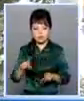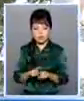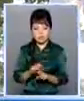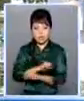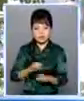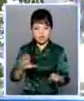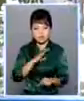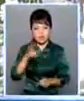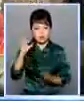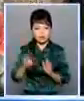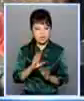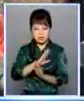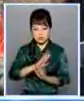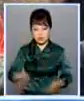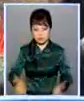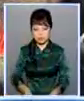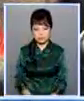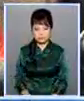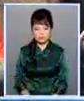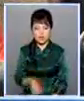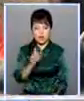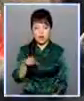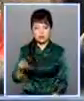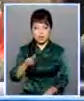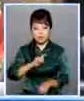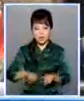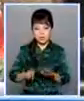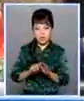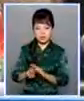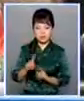ешқандай жарылысты естігеніміз жоқ. Адамдар жүгіріп баратыр екен, біз де артынан шығып.